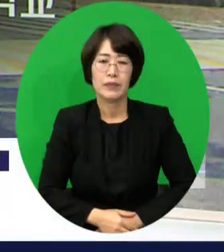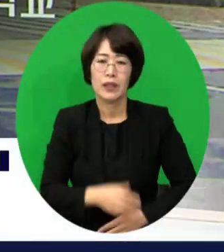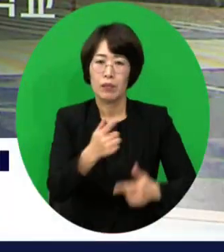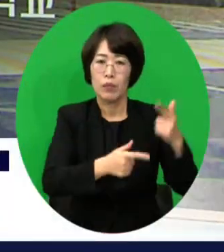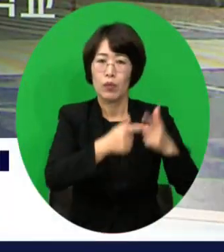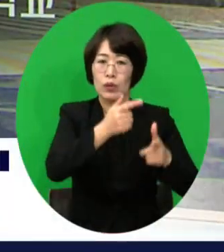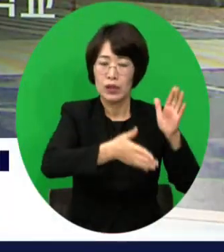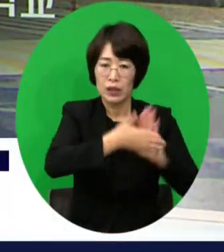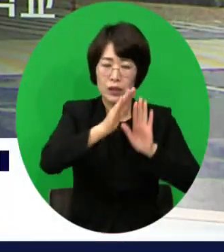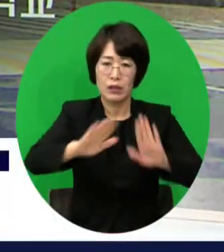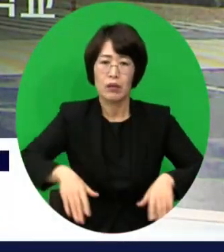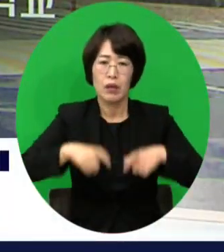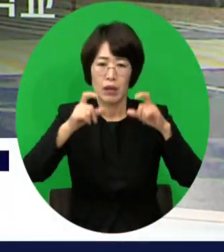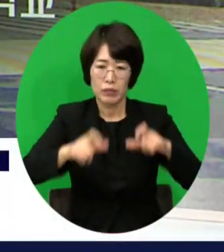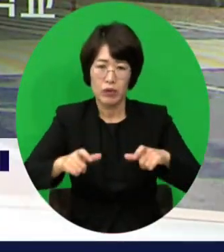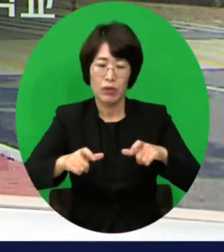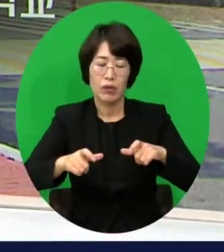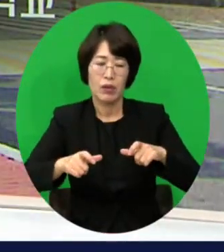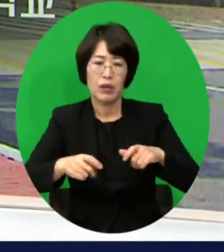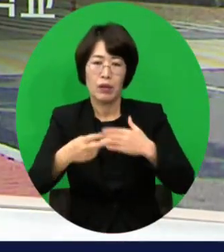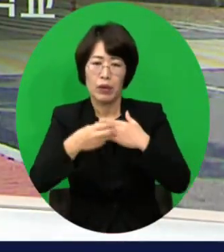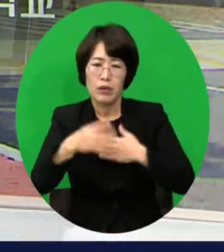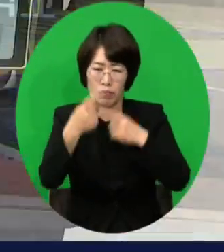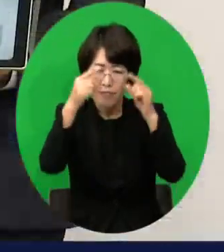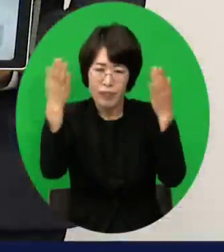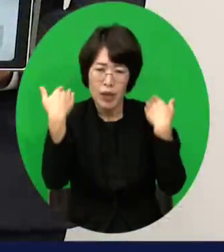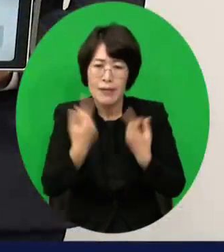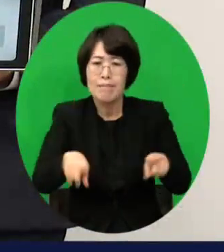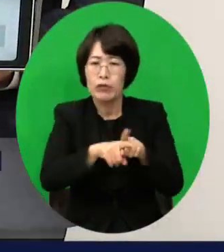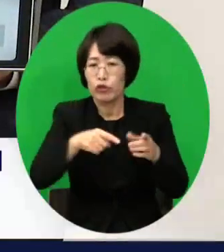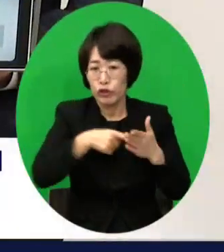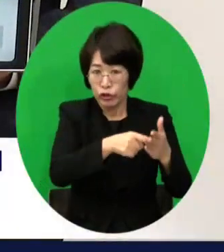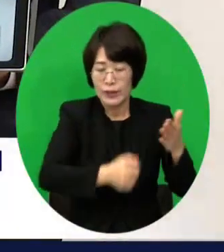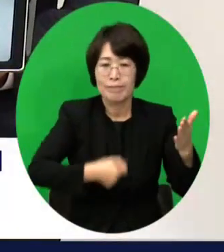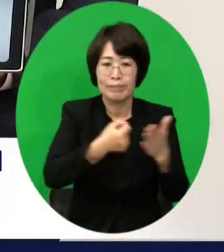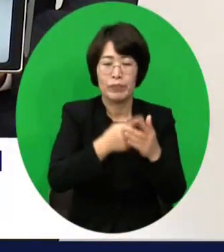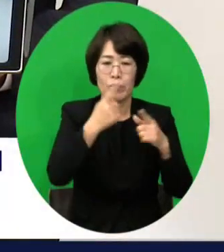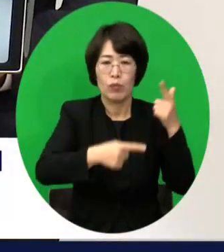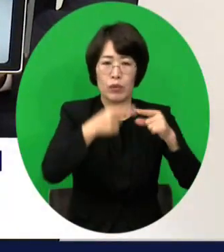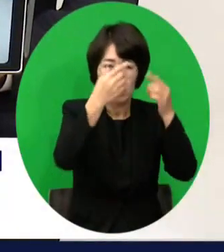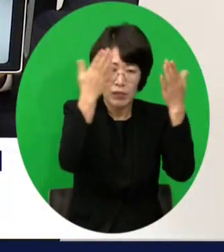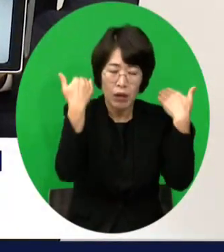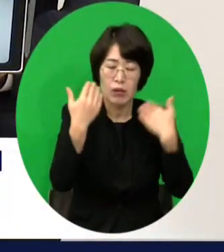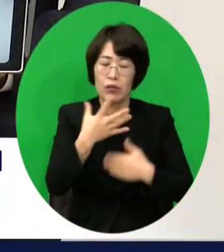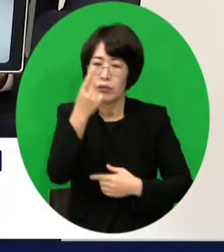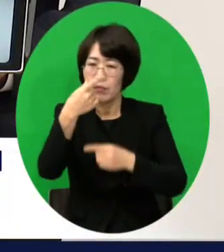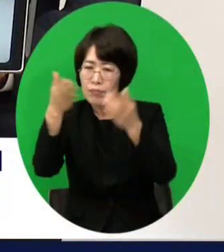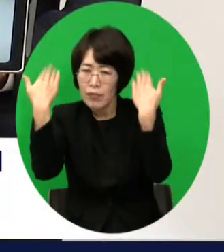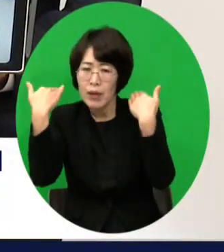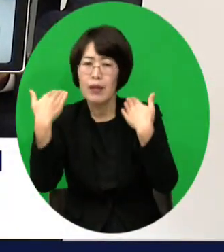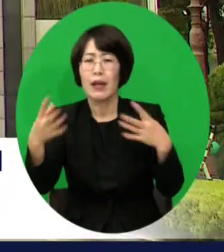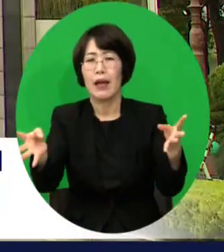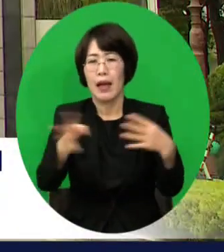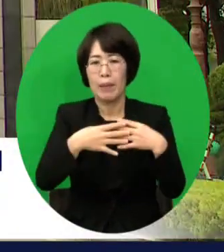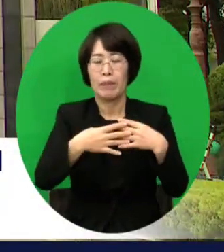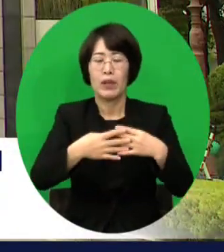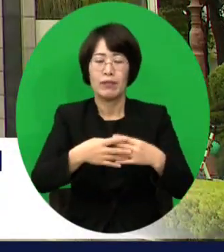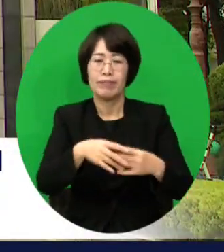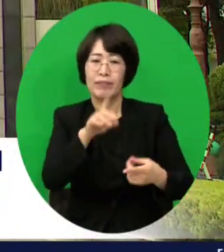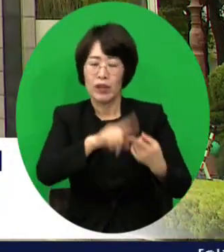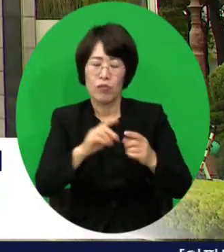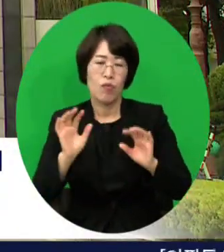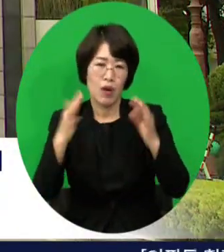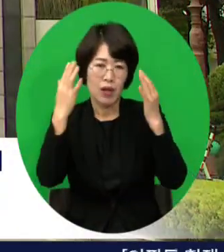목포시는 전남권 공동 단일 의과대학 추진을 전격 결정한 목포대와 수천대의 발표에 환영해 입장을